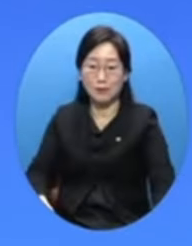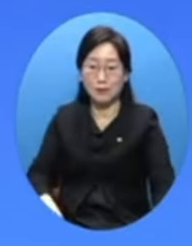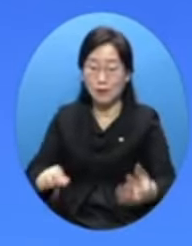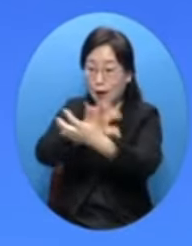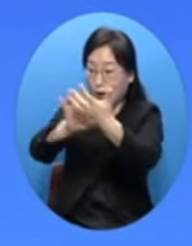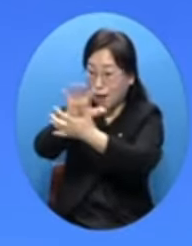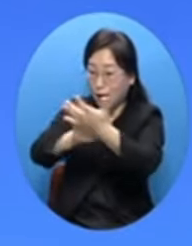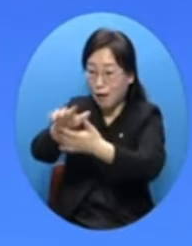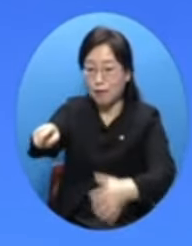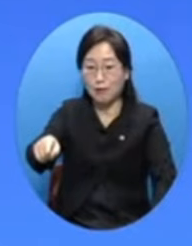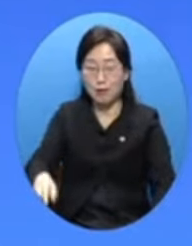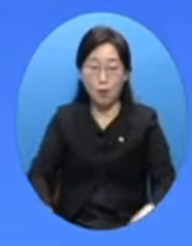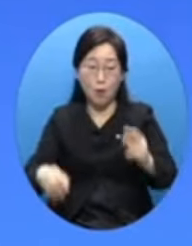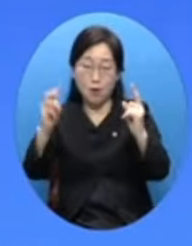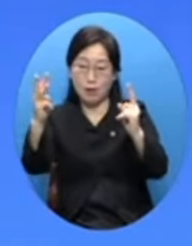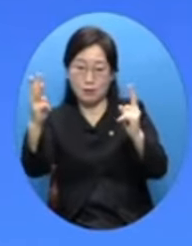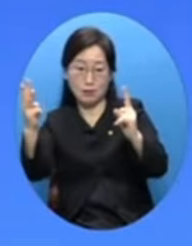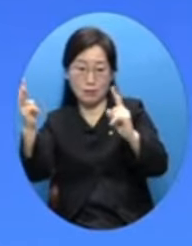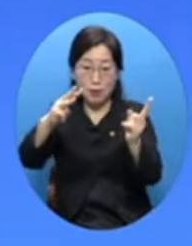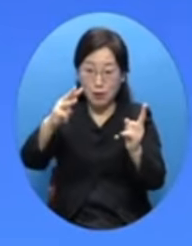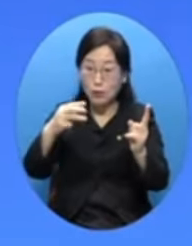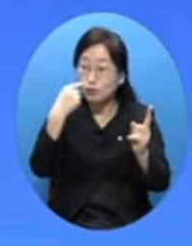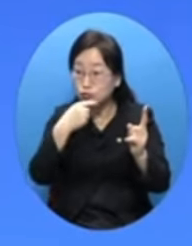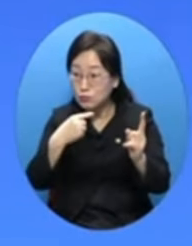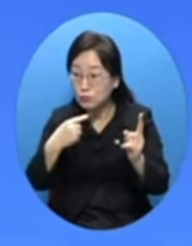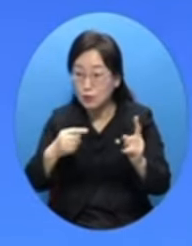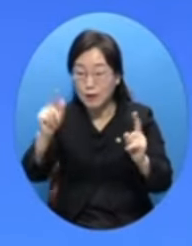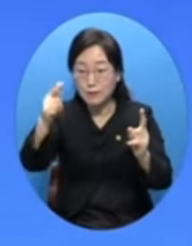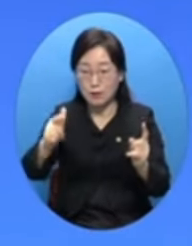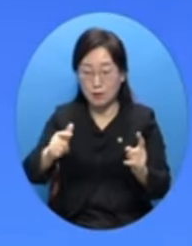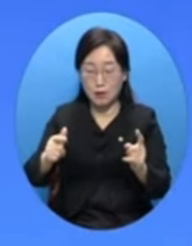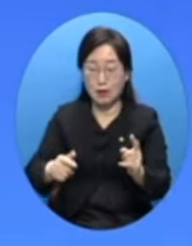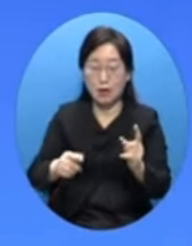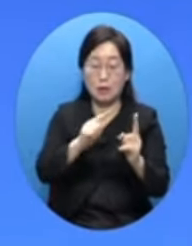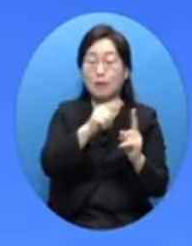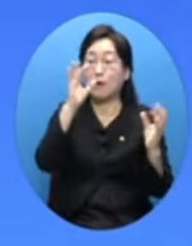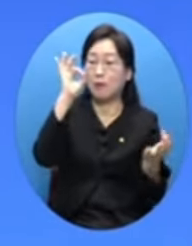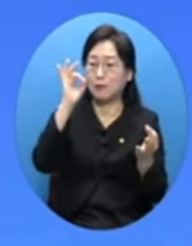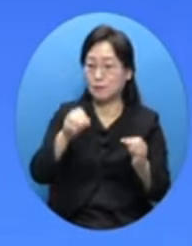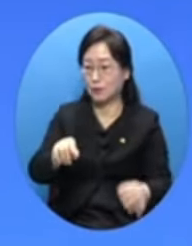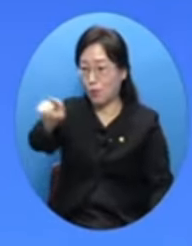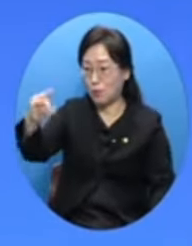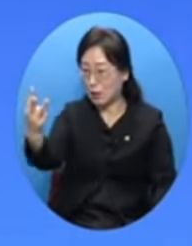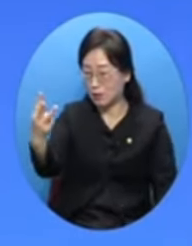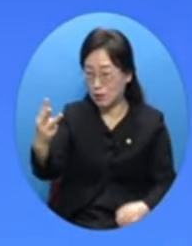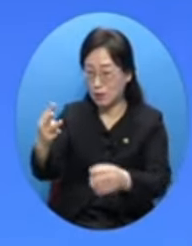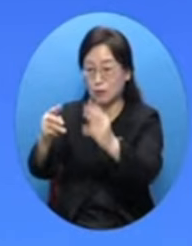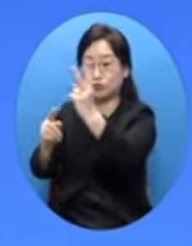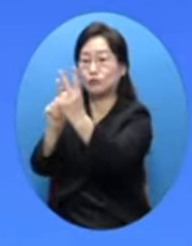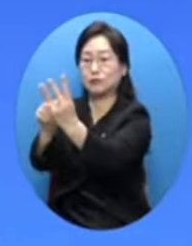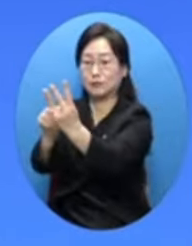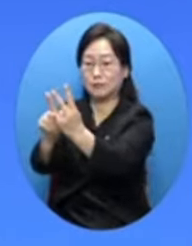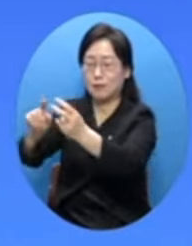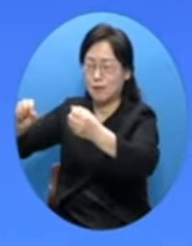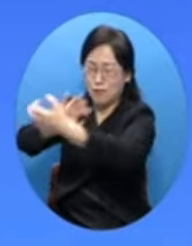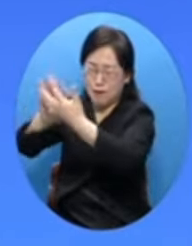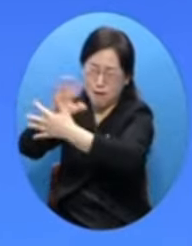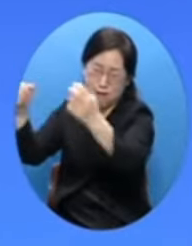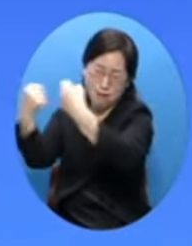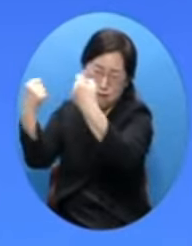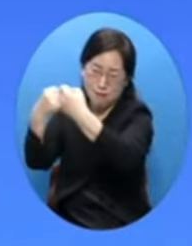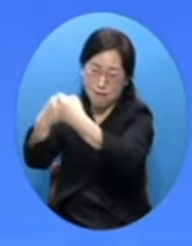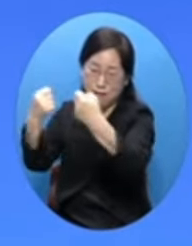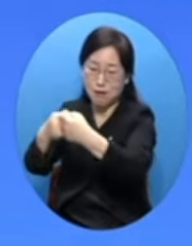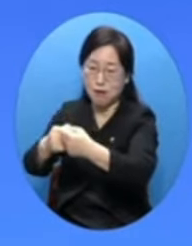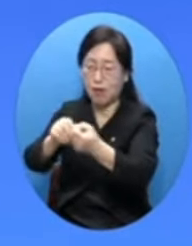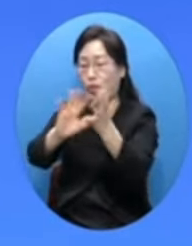합쳐서 한 나라를 군대를 멸망시키고 남 두 군대가 싸워서 그들은 완전히 전쟁에 폐고